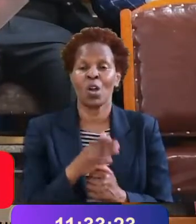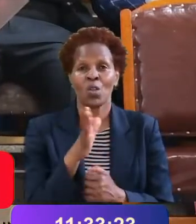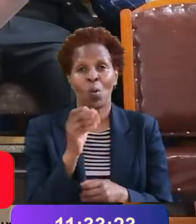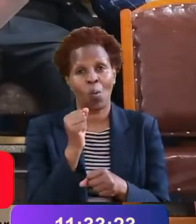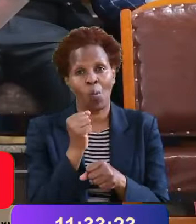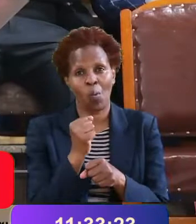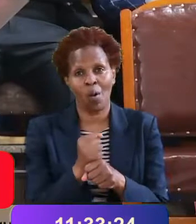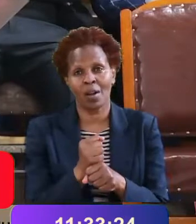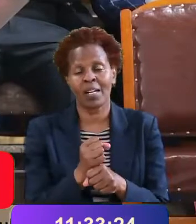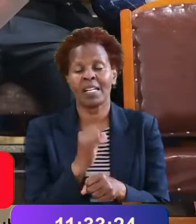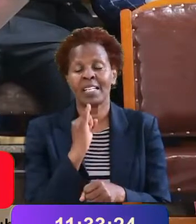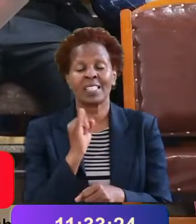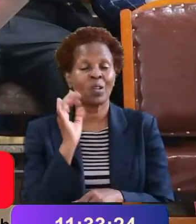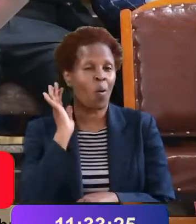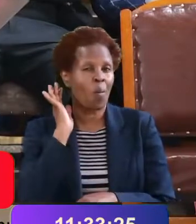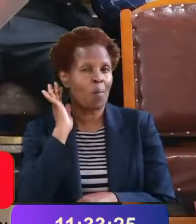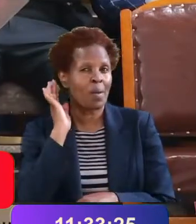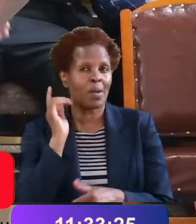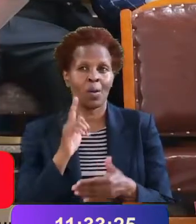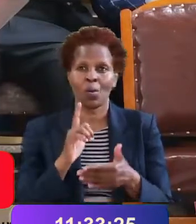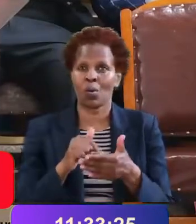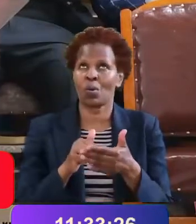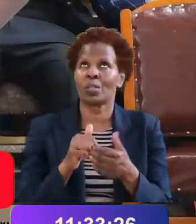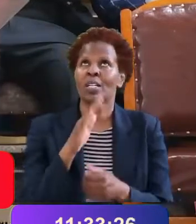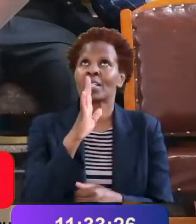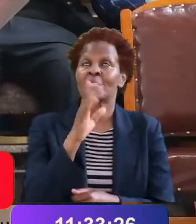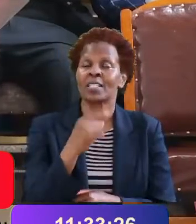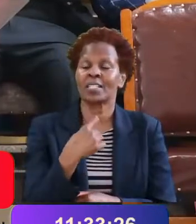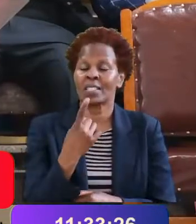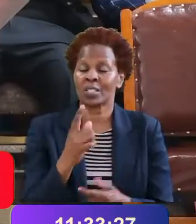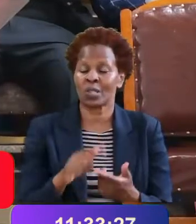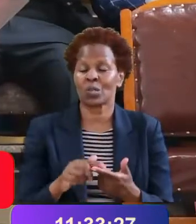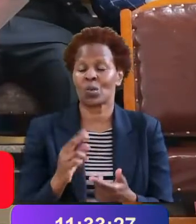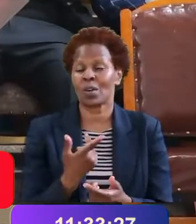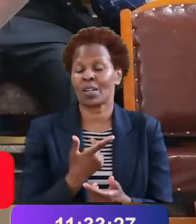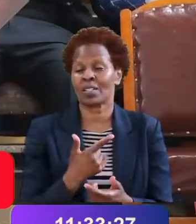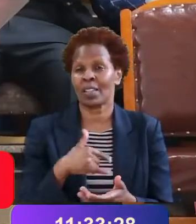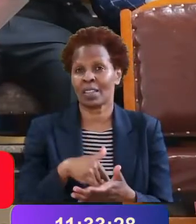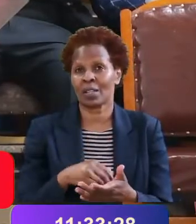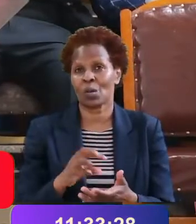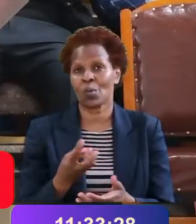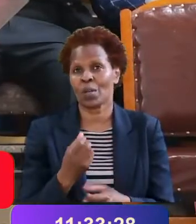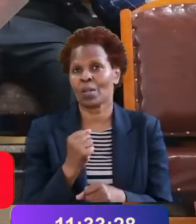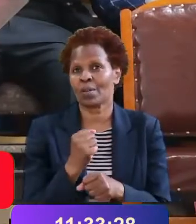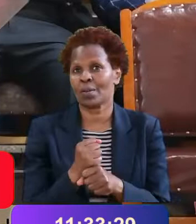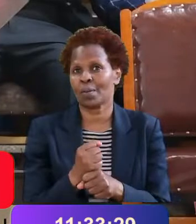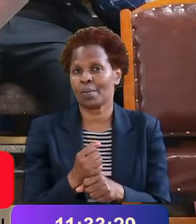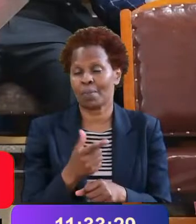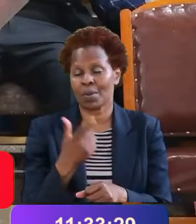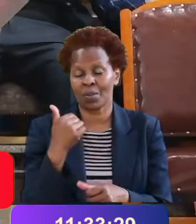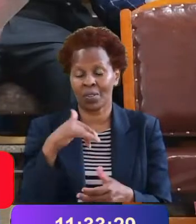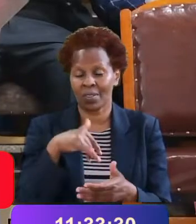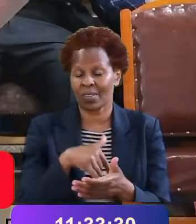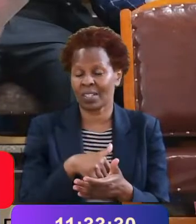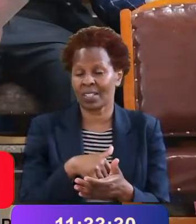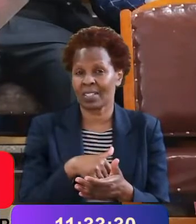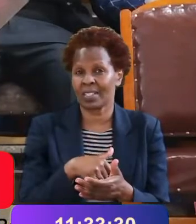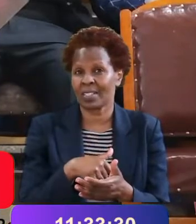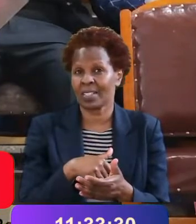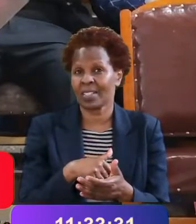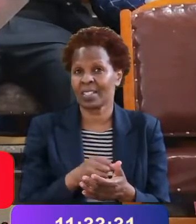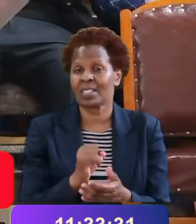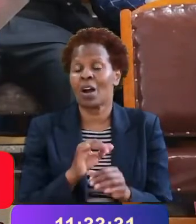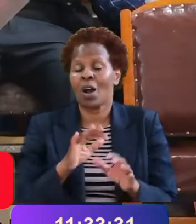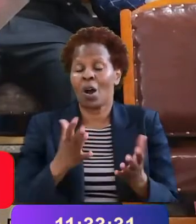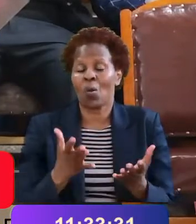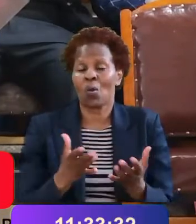kutii, kukubali vile ametuagiza tukaweza kufanya, kwa sababu hivyo hivyo tu ndivyo tutaweza